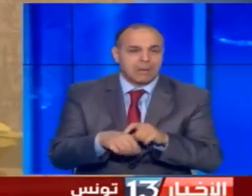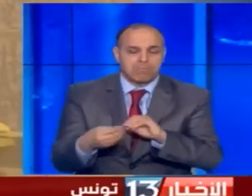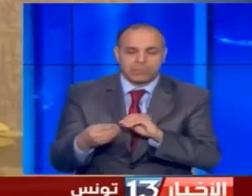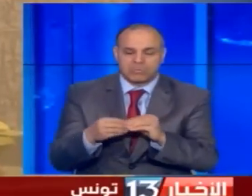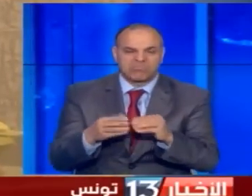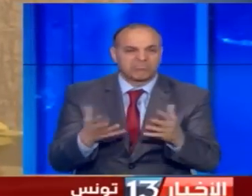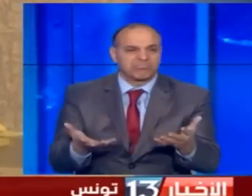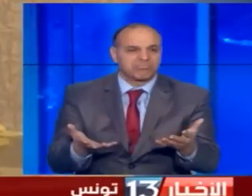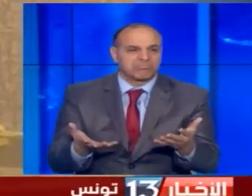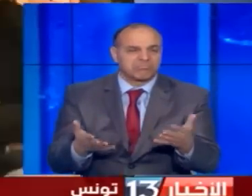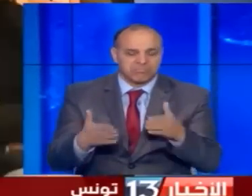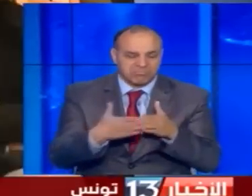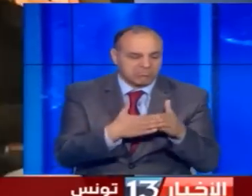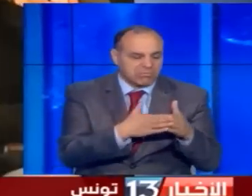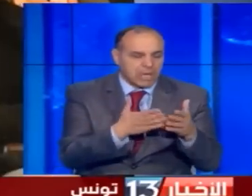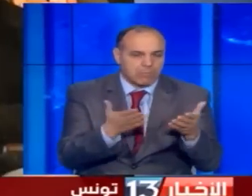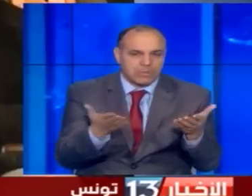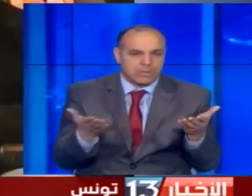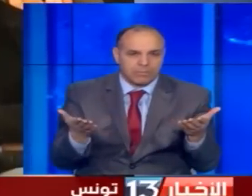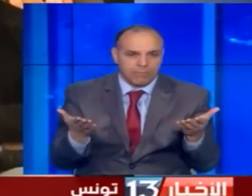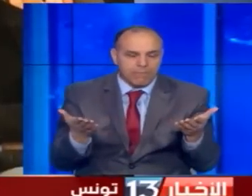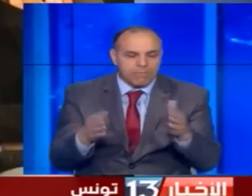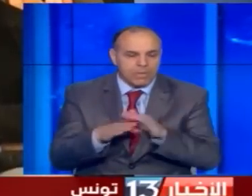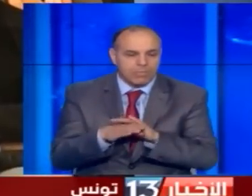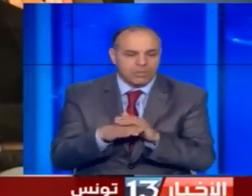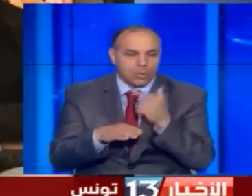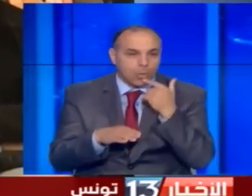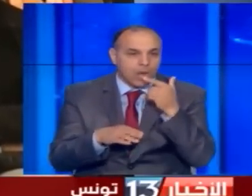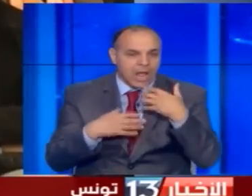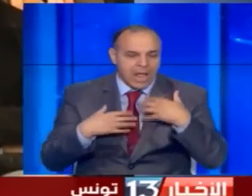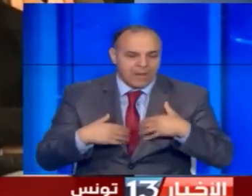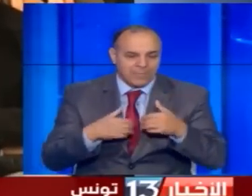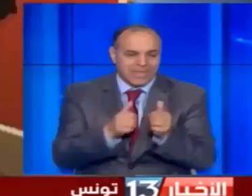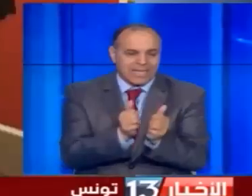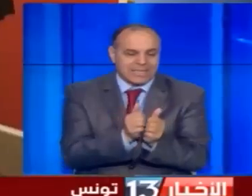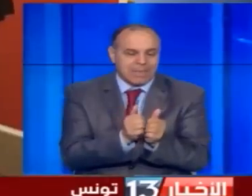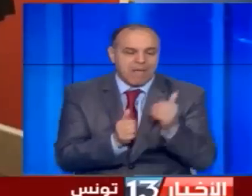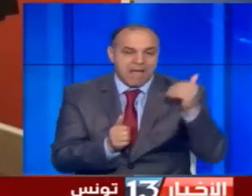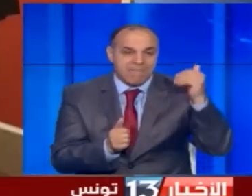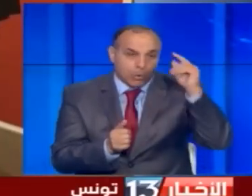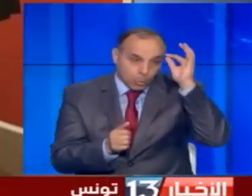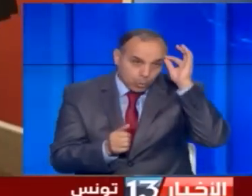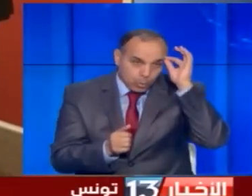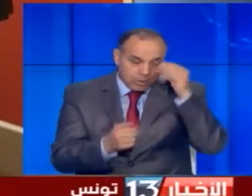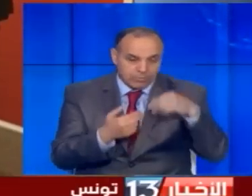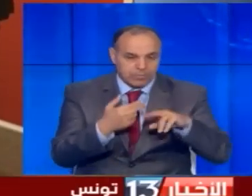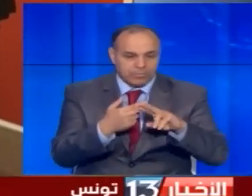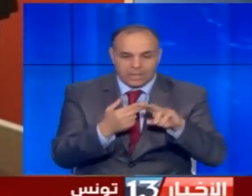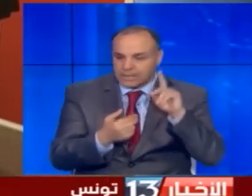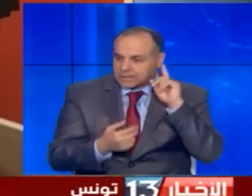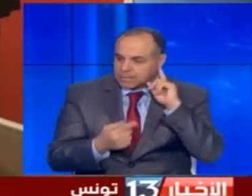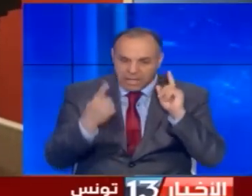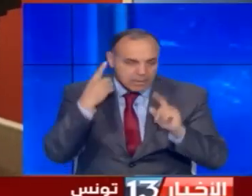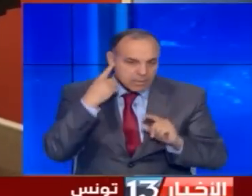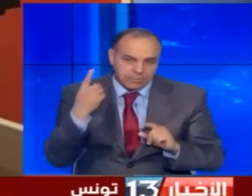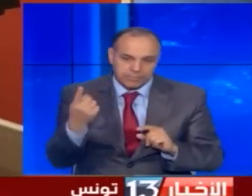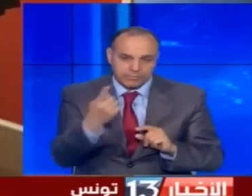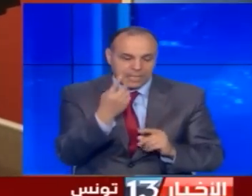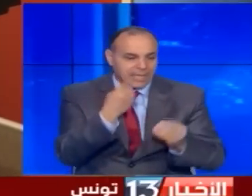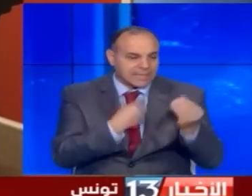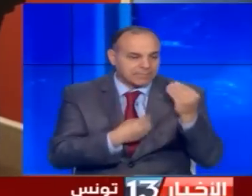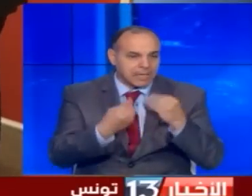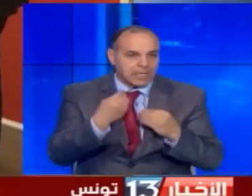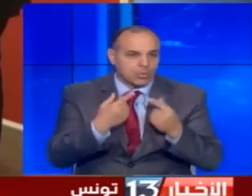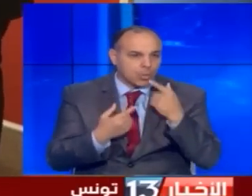إشكاليات تعيق أدائها، مسألة قدر أعضاء حزب أفاق تونس أنها تستوجب الاستماع إلى تجربة عدد